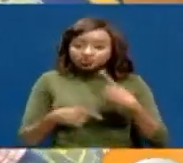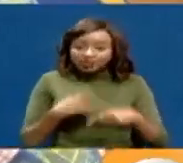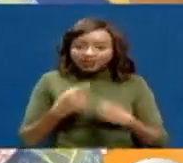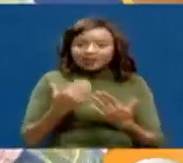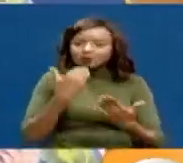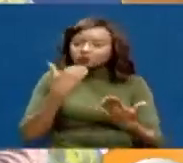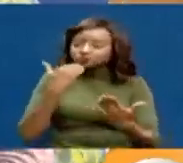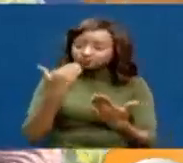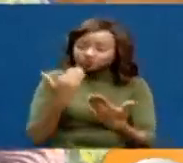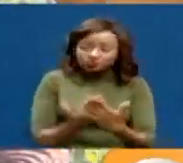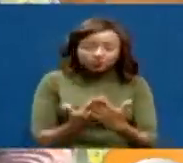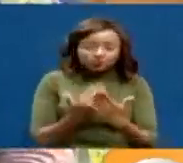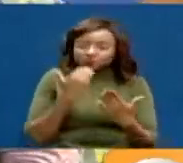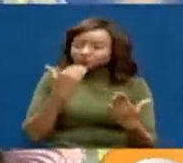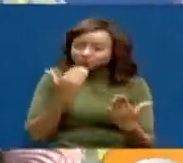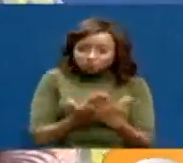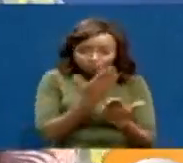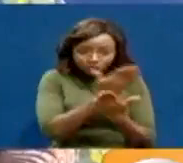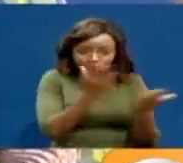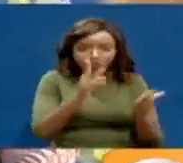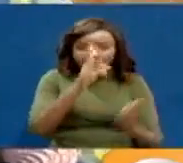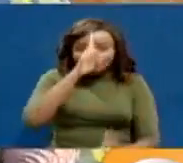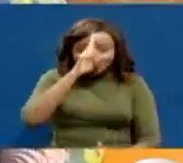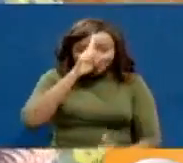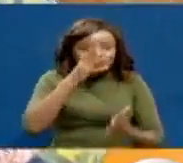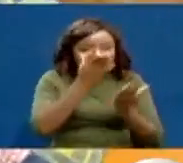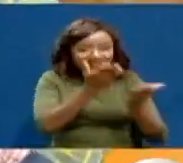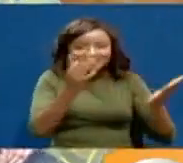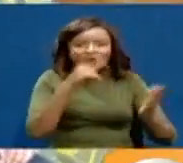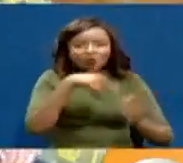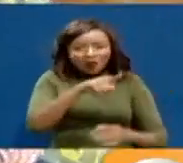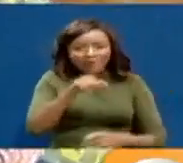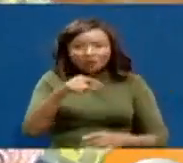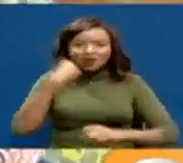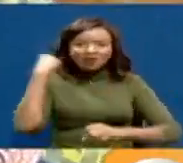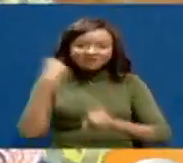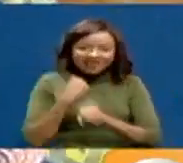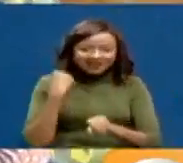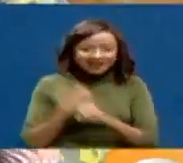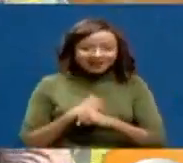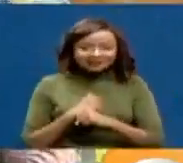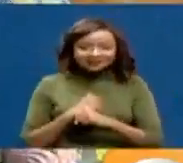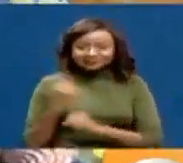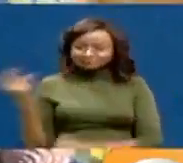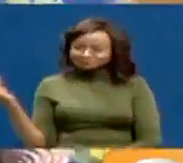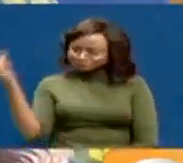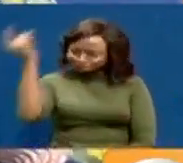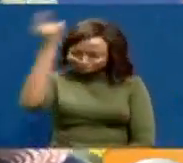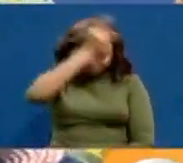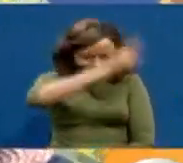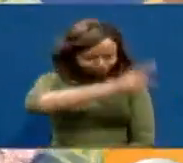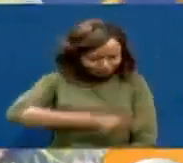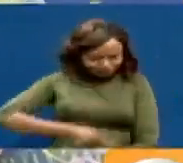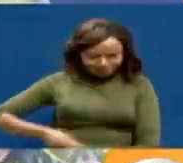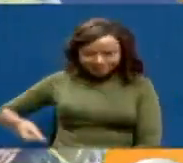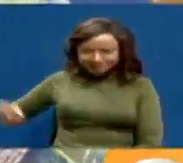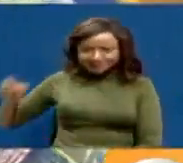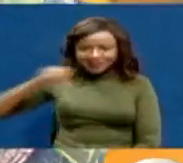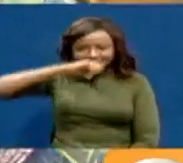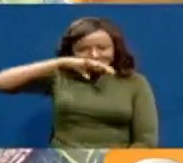kushukuru maofisa wetu ambao wanafanya kazi usiku na mchana ya kutulinda.